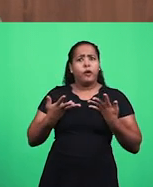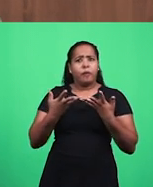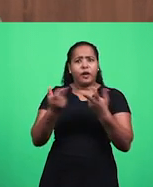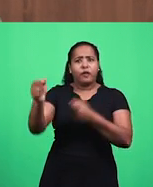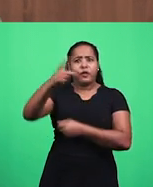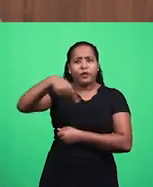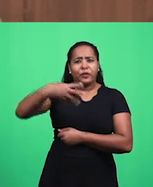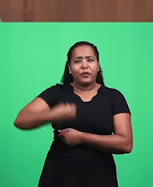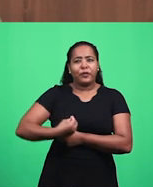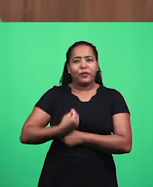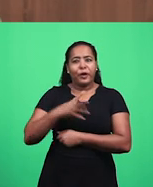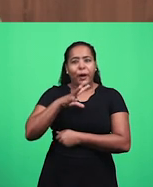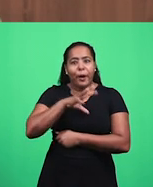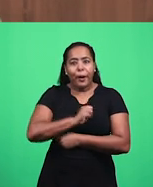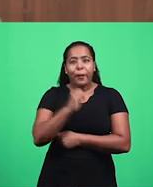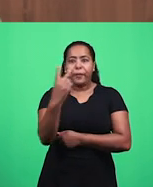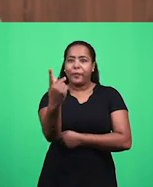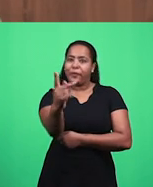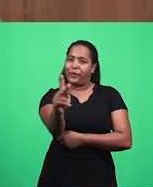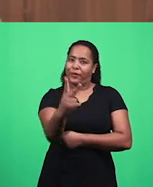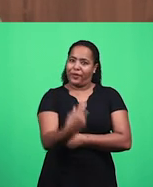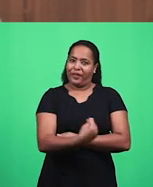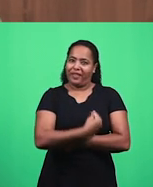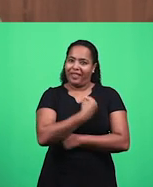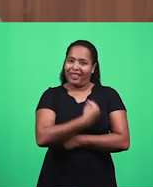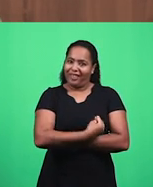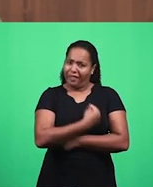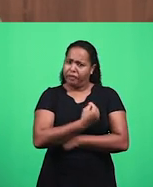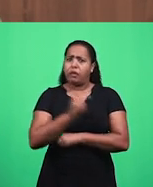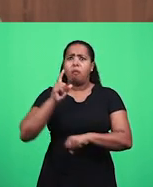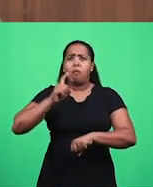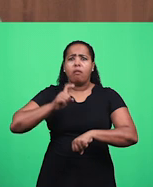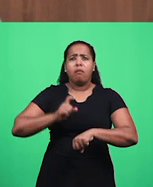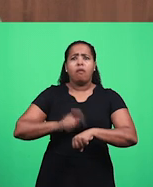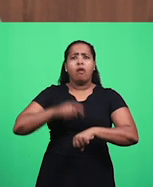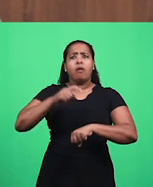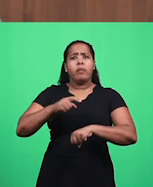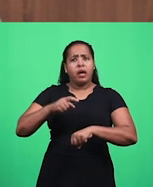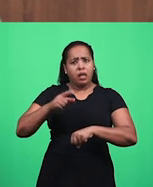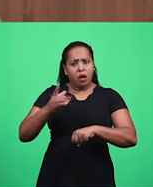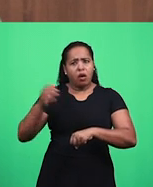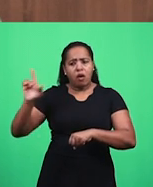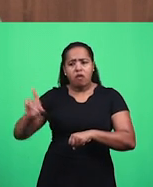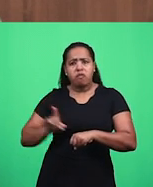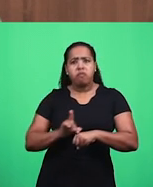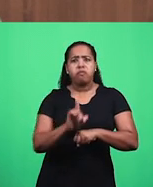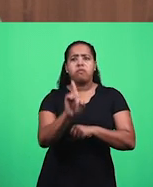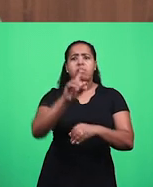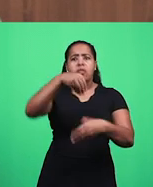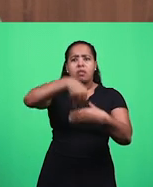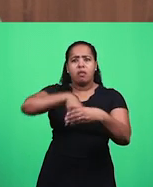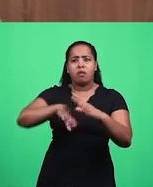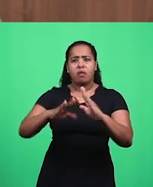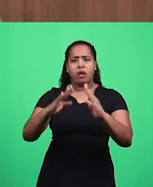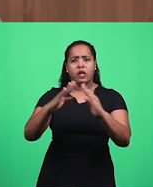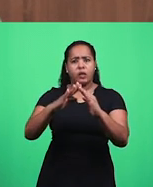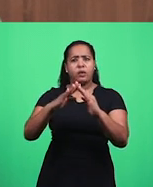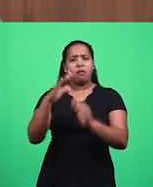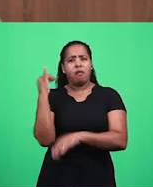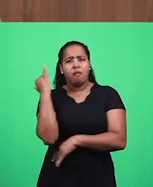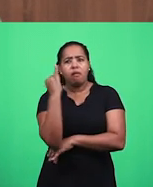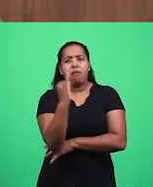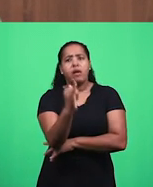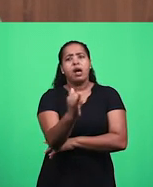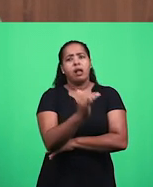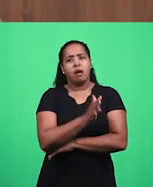Господь чудный, Он любит нас, Он любит и тебя. И в это время Он прямо сейчас, Он